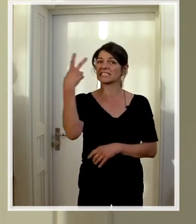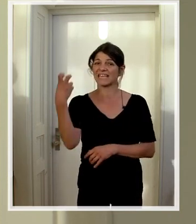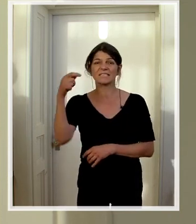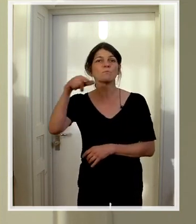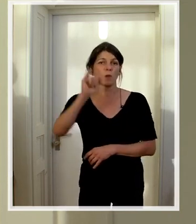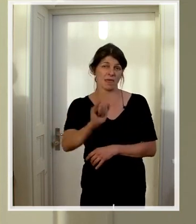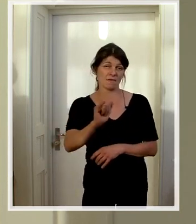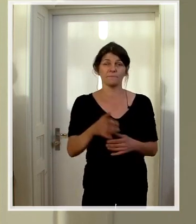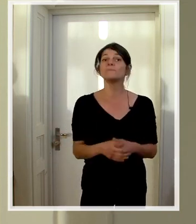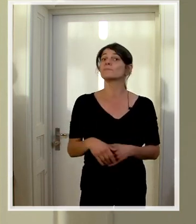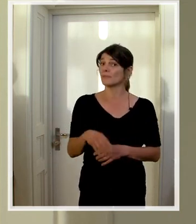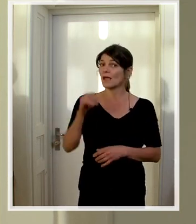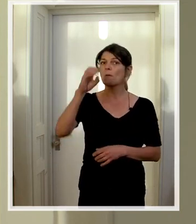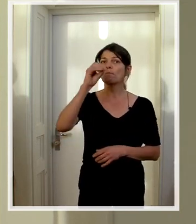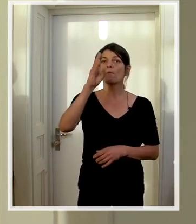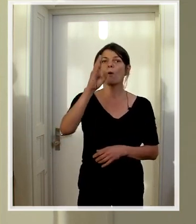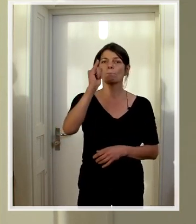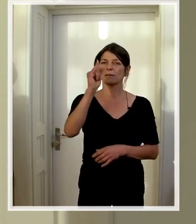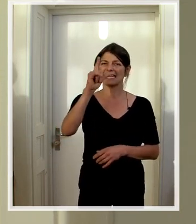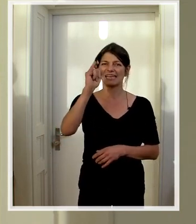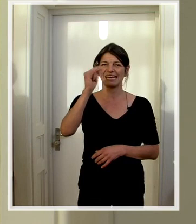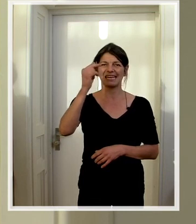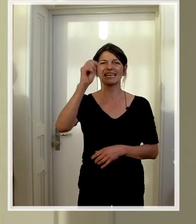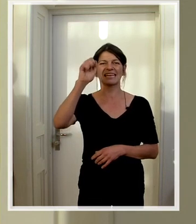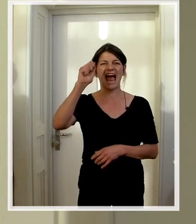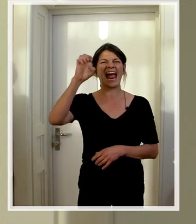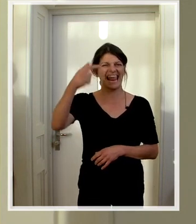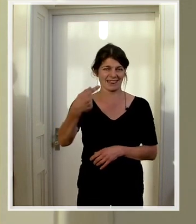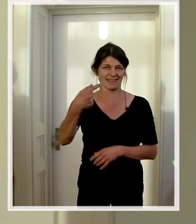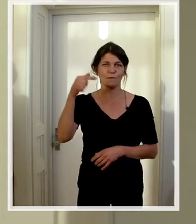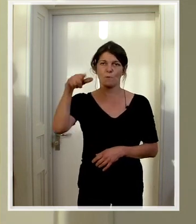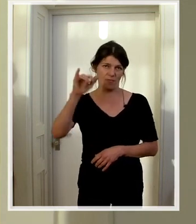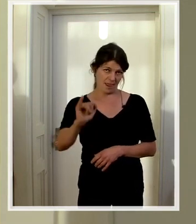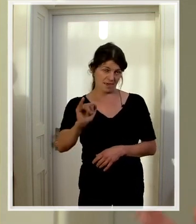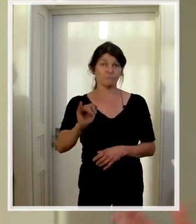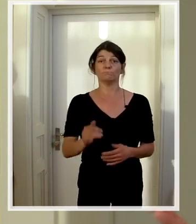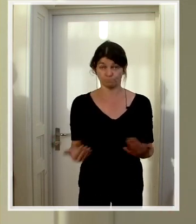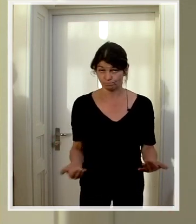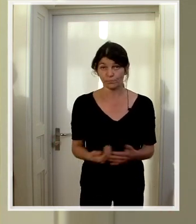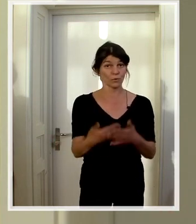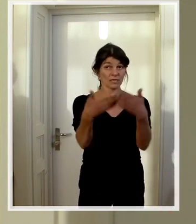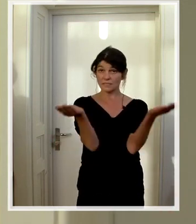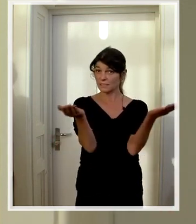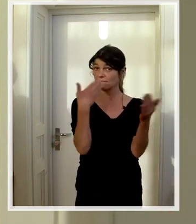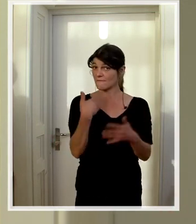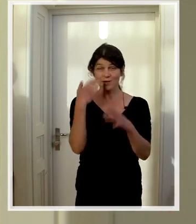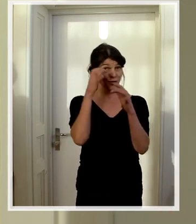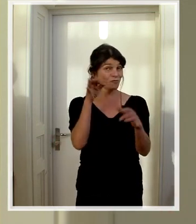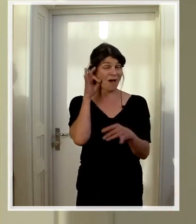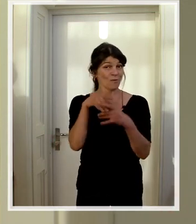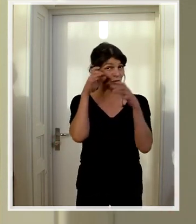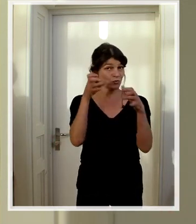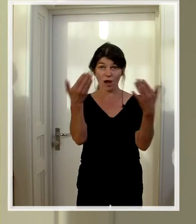www.mobilität2030.li, Mobilität mit AE, also mobilität.li. Ja, und jetzt sind Sie, liebe Zuschauerinnen und